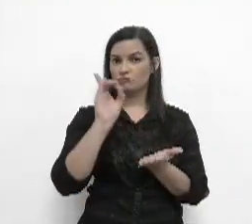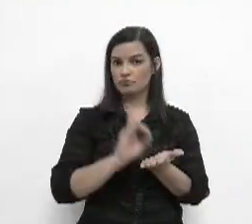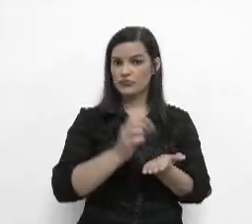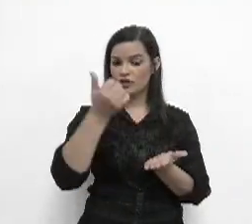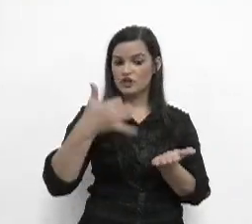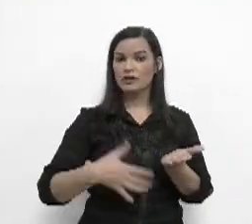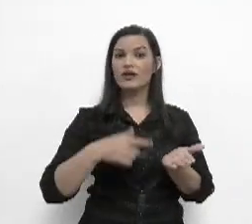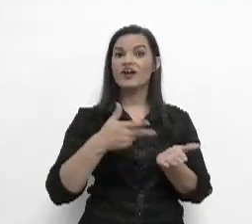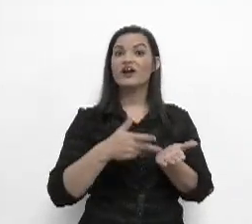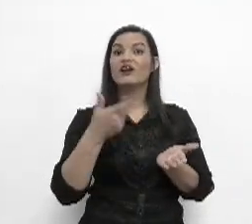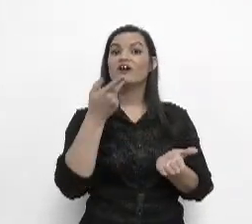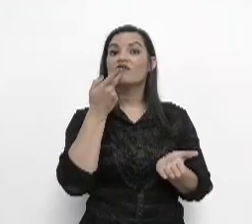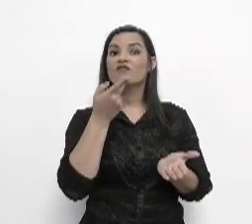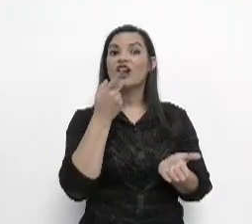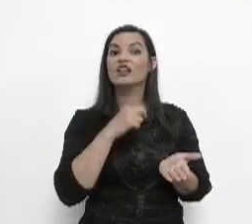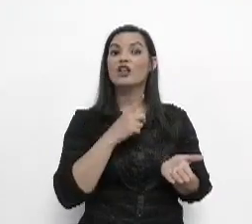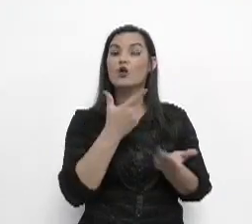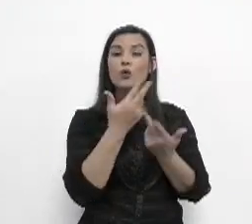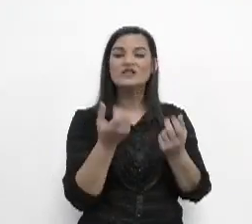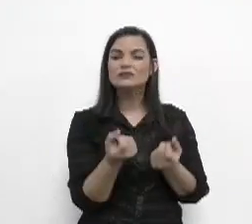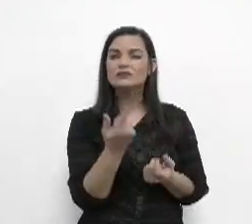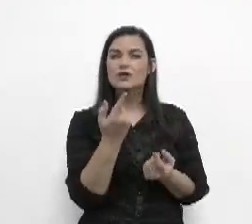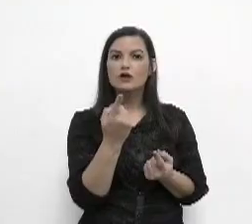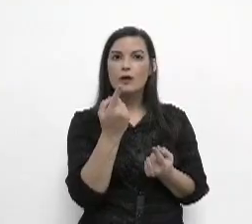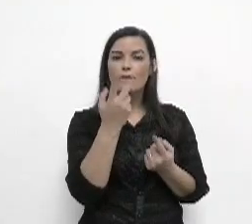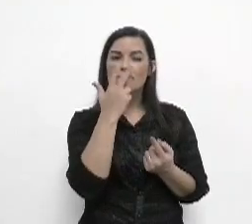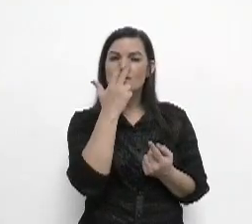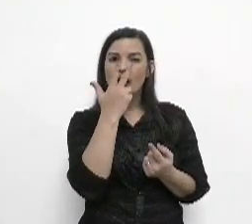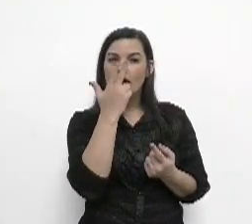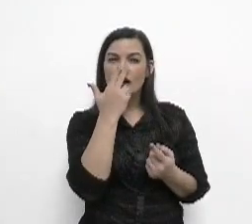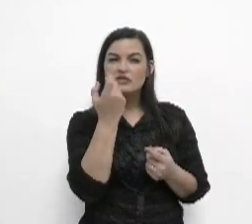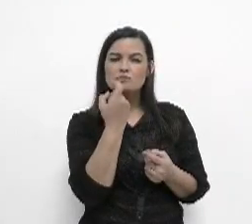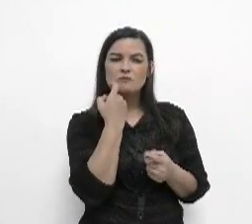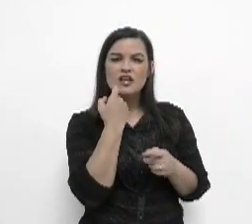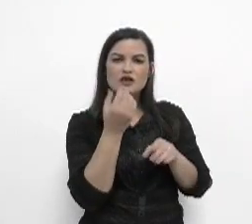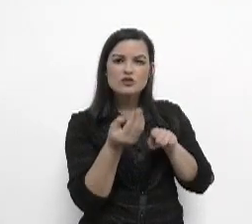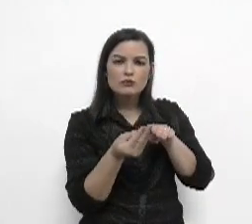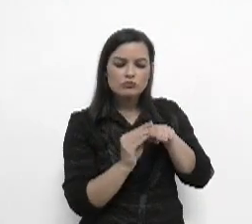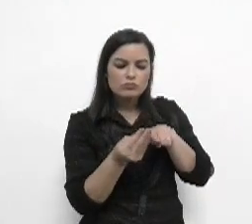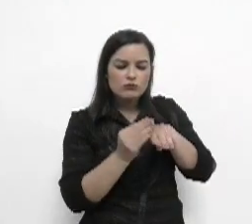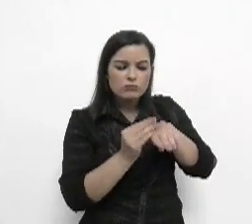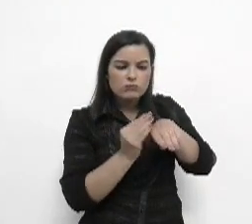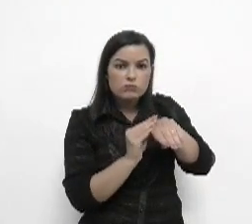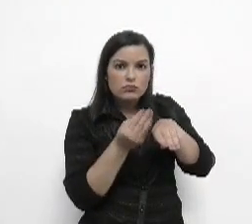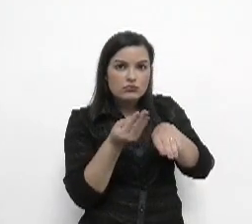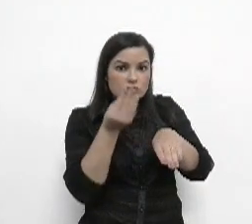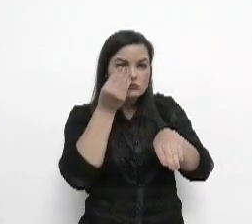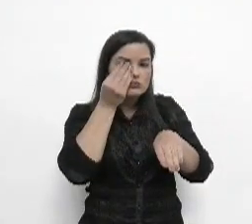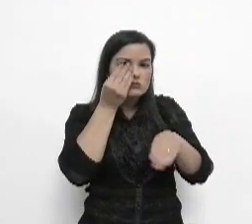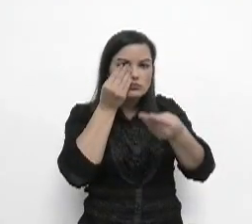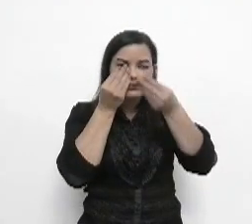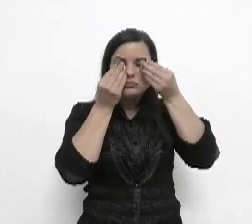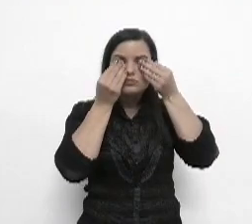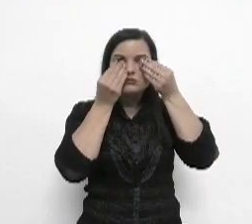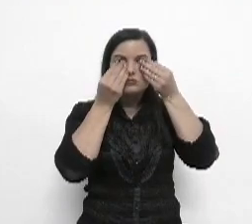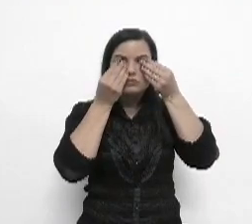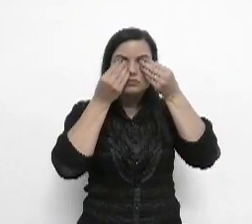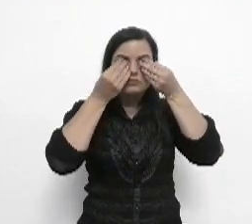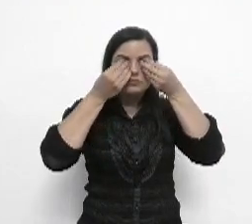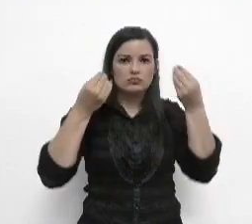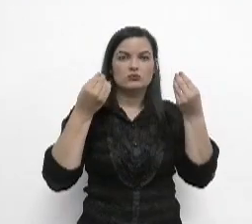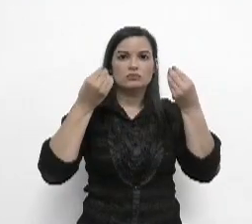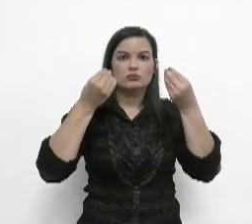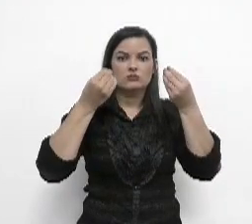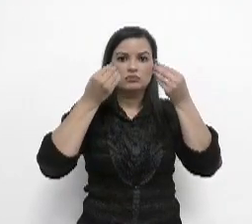a escamas. 이것은 사울의 눈에서 실제적으로 무엇인가 벗어졌다는 이야기가 아닙니다. Não é que algo realmente saiu dos olhos de